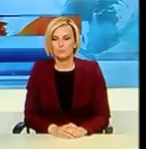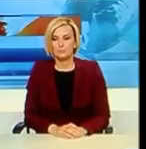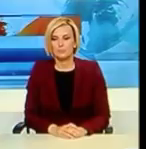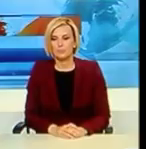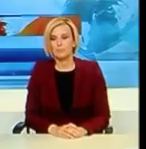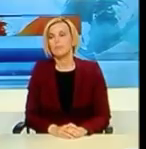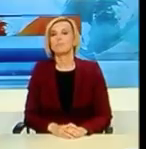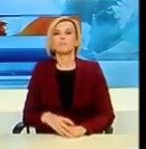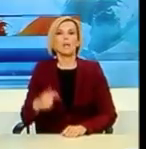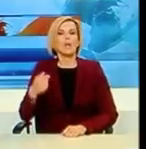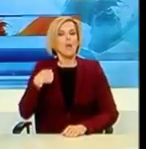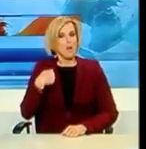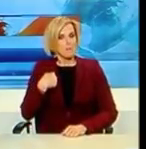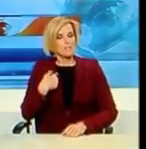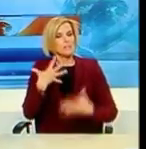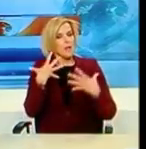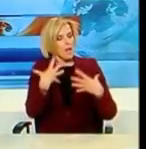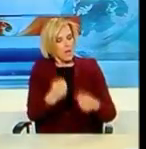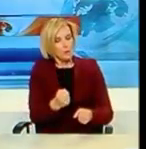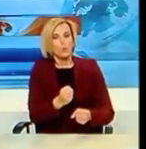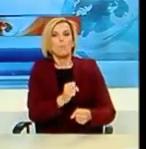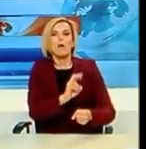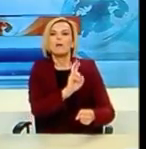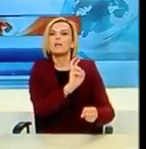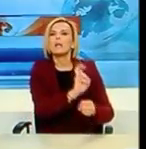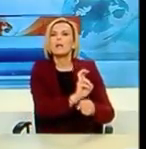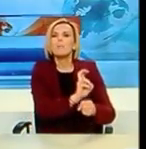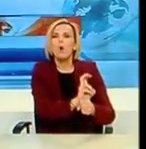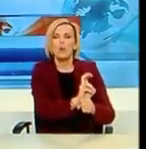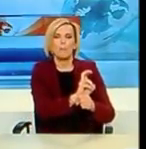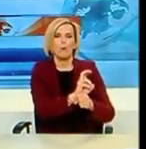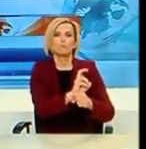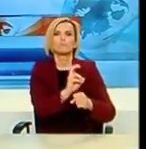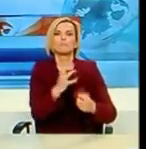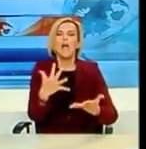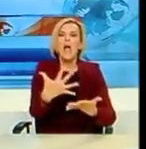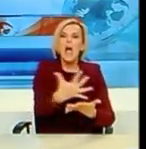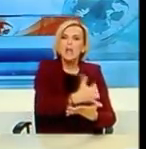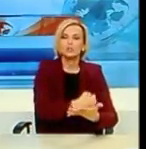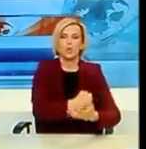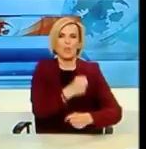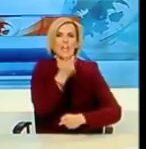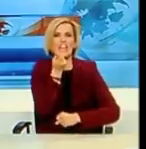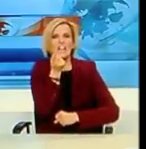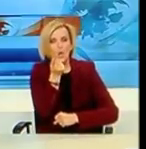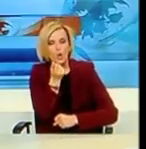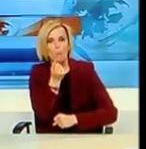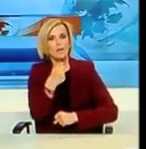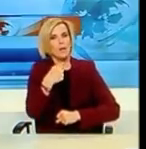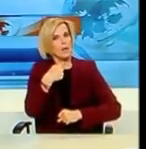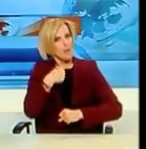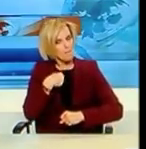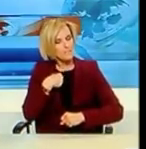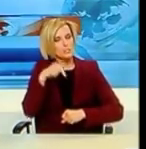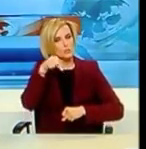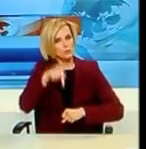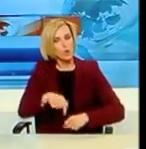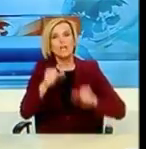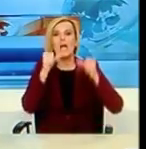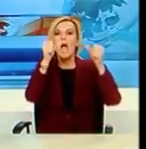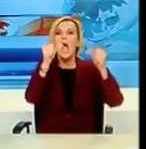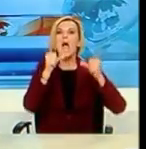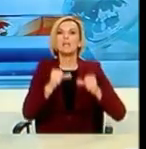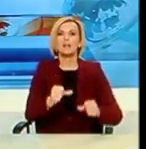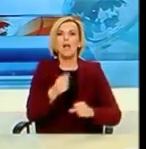από τα διαθέσιμα χρηματοδοτικά εργαλεία. Κατά συνέπεια, μπορώ σήμερα να ανακοινώσω ότι επεκτείνεται ο